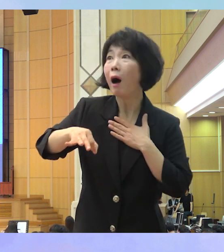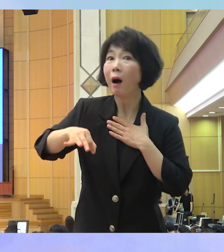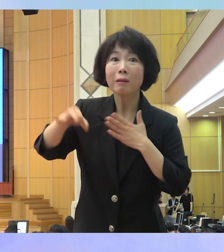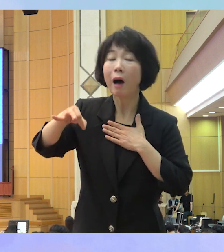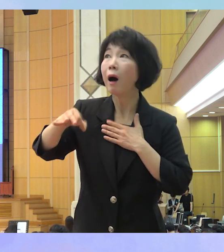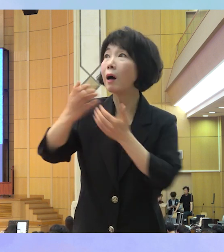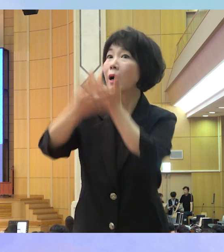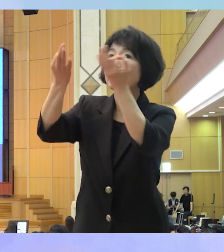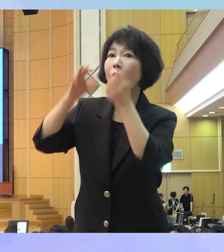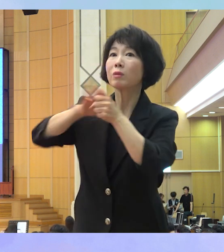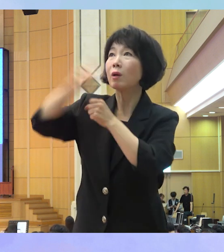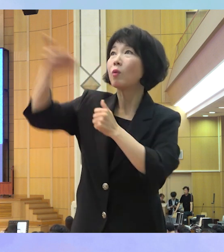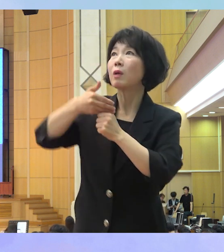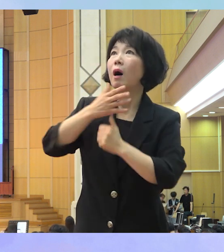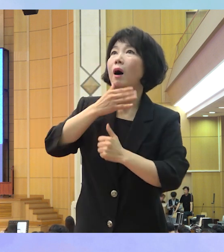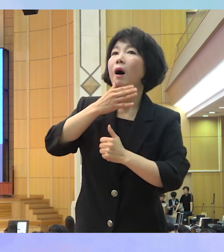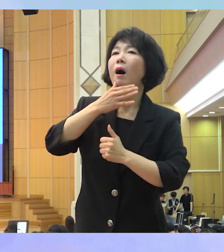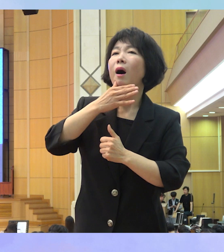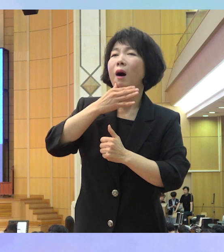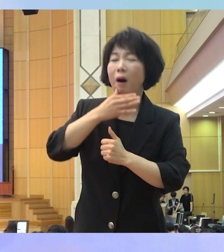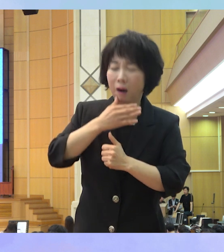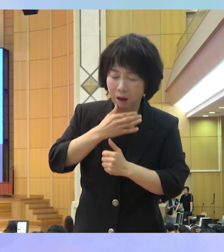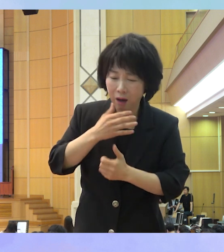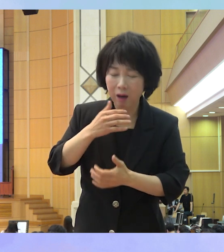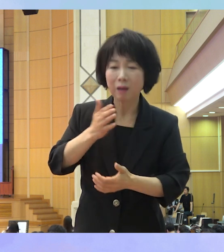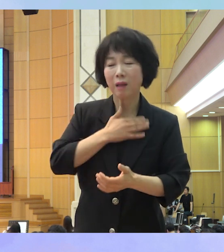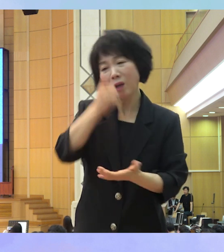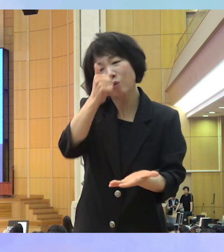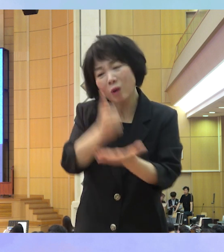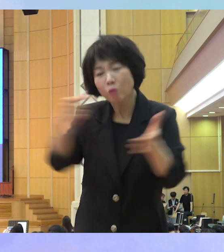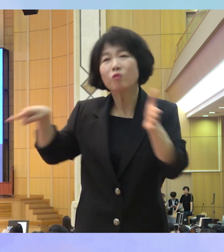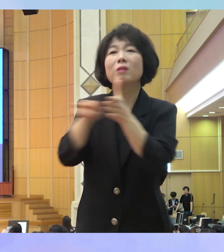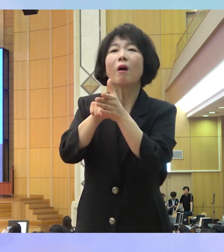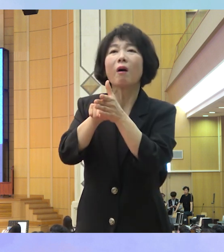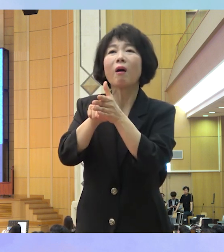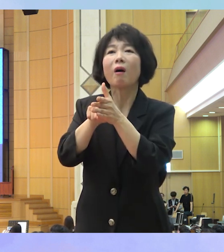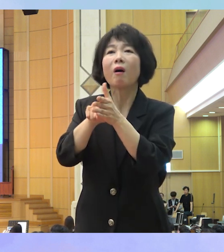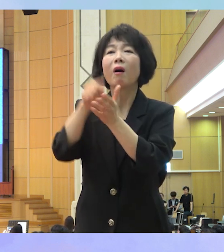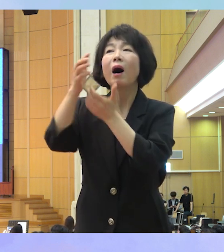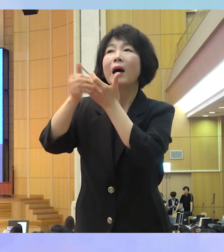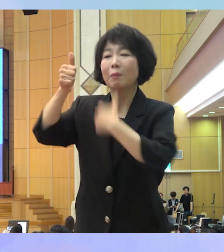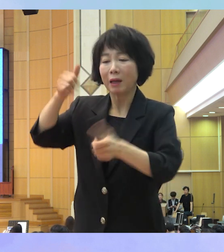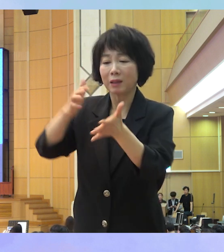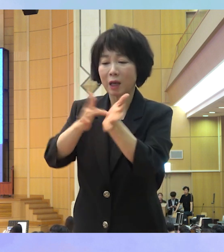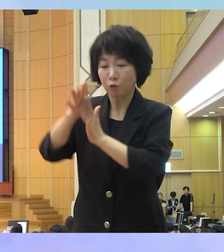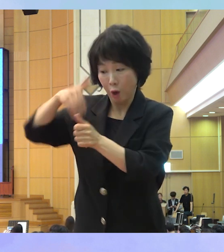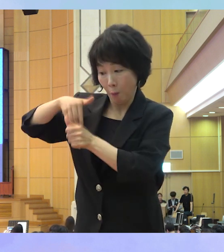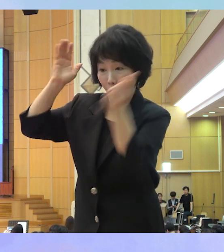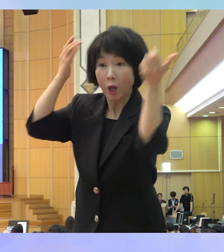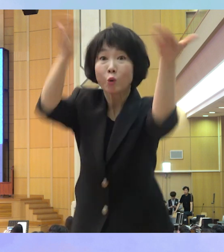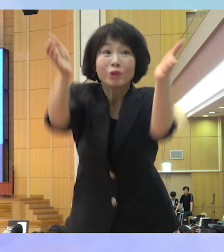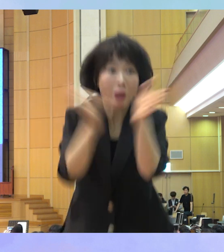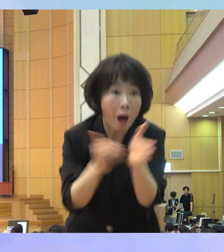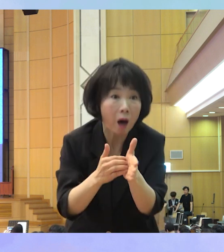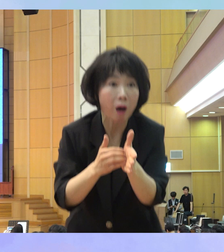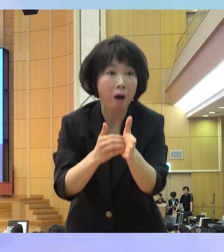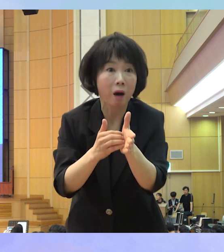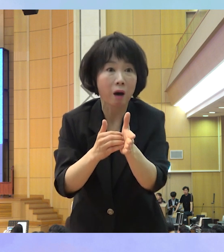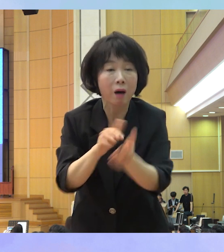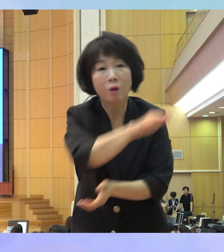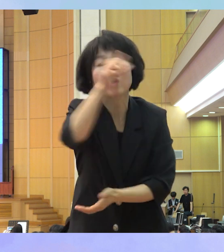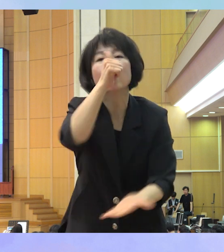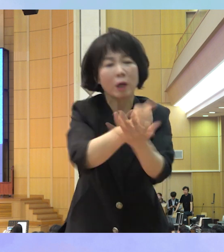전 우주를 봤을 때 그런 나를 위해서 예수 그리스도를 보내주시고, 그리고